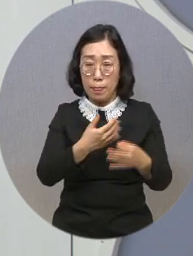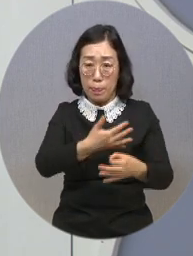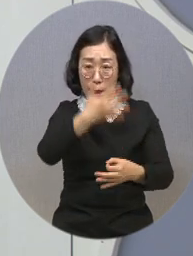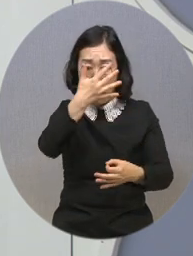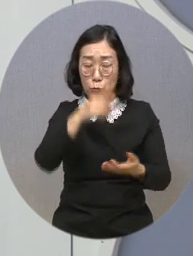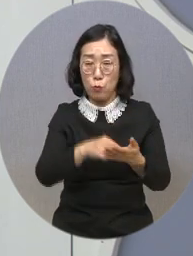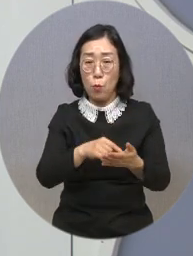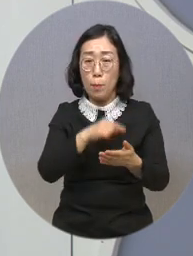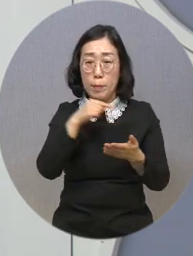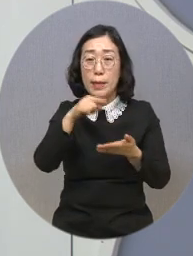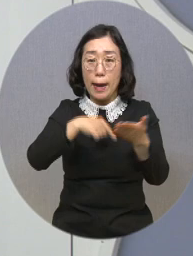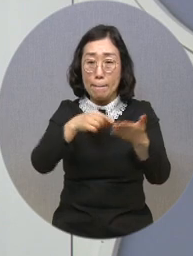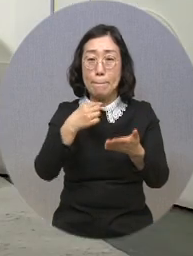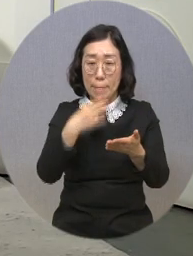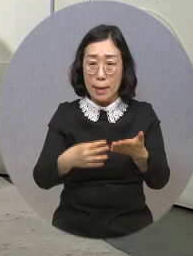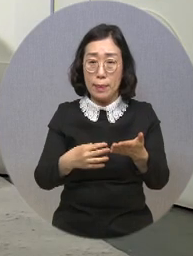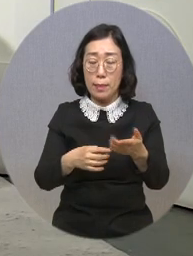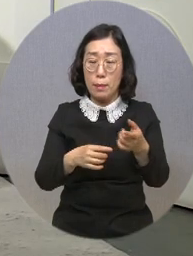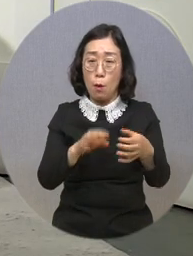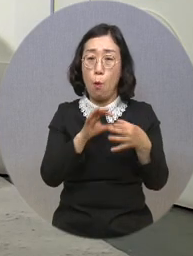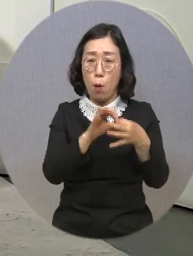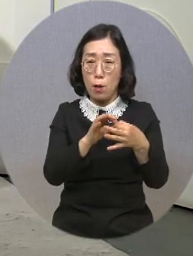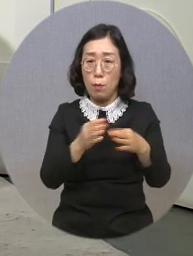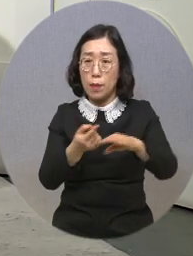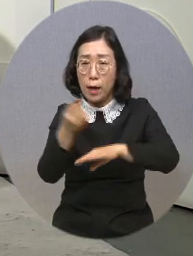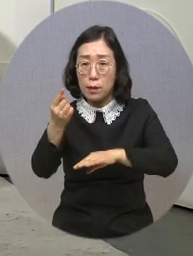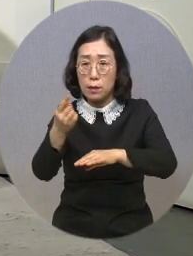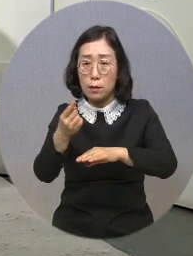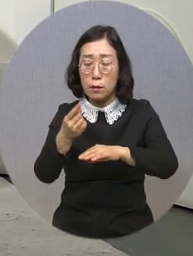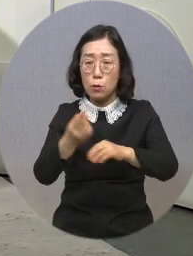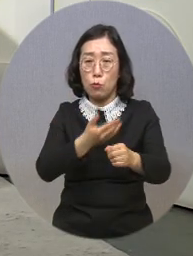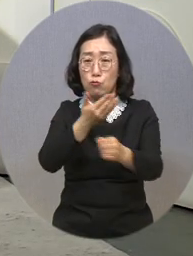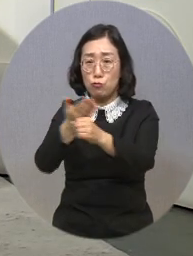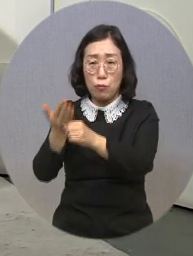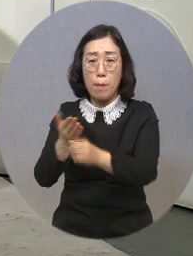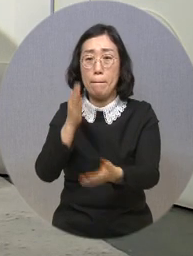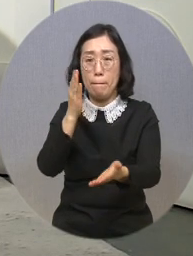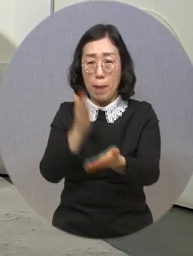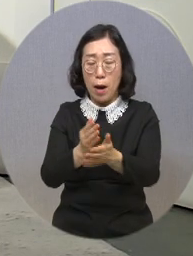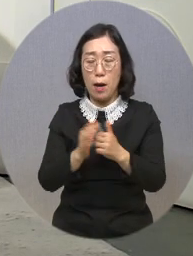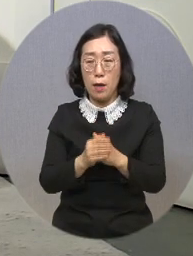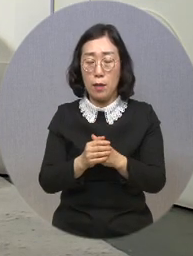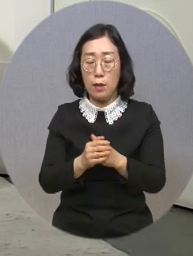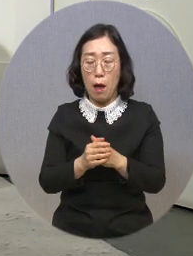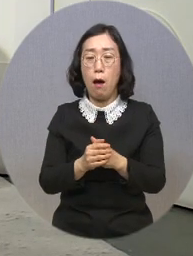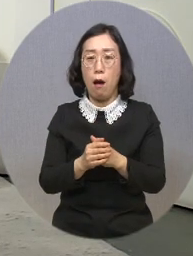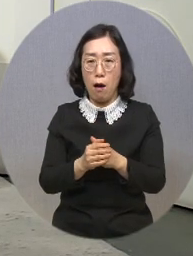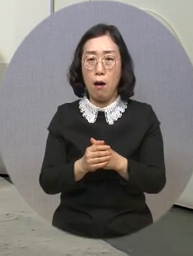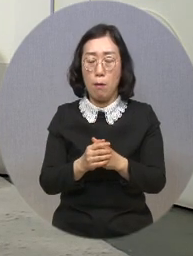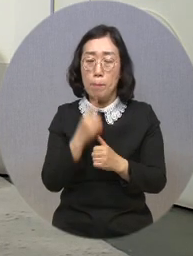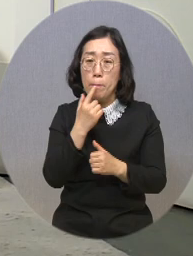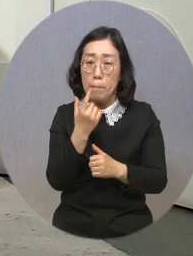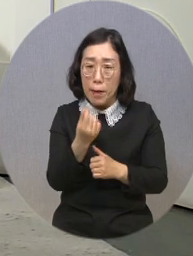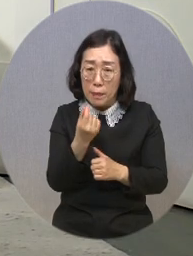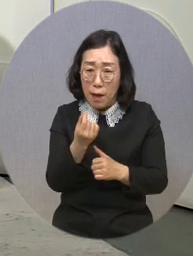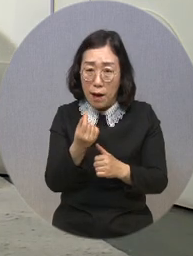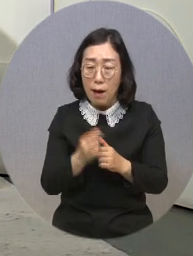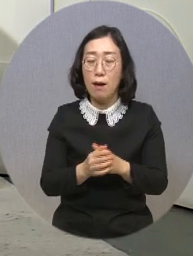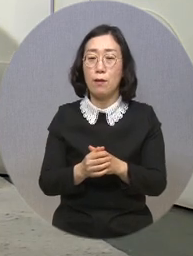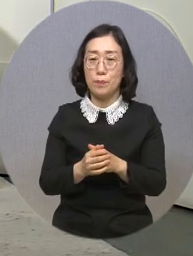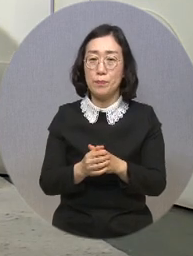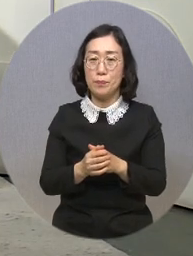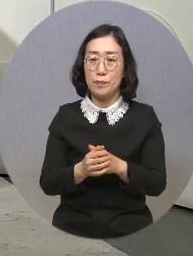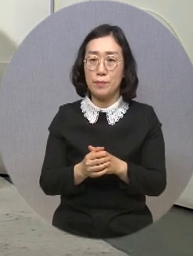빚 갚는 데만 써라. 그렇게 해야 되지 않느냐 그랬더니 아 이제 이현재 부총리 아 그 의원님 말씀 맞다고 그래서 그때